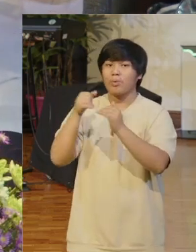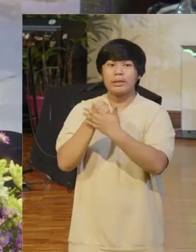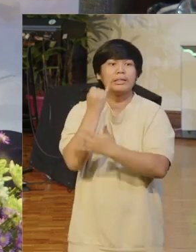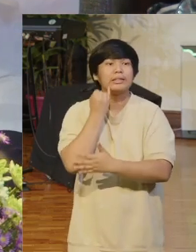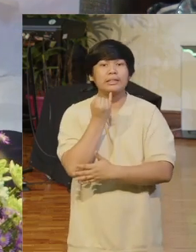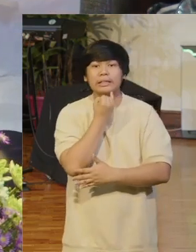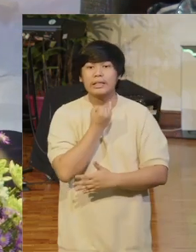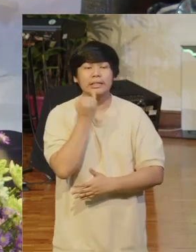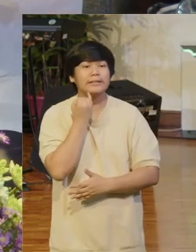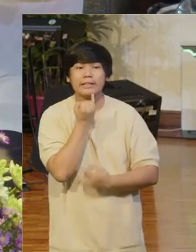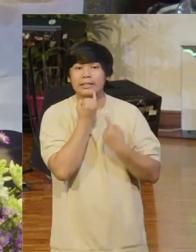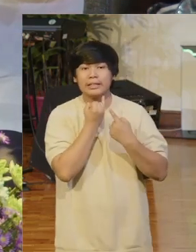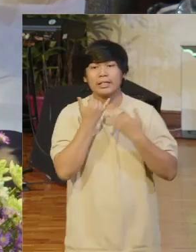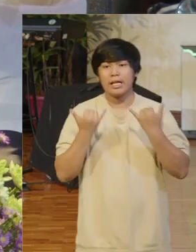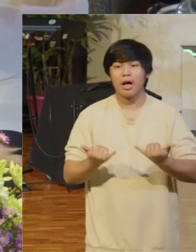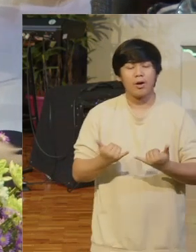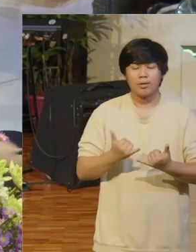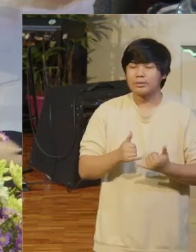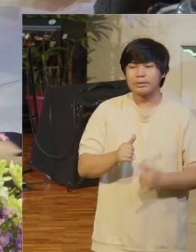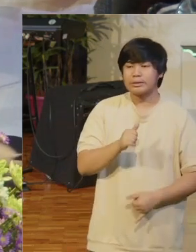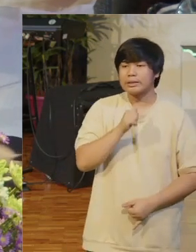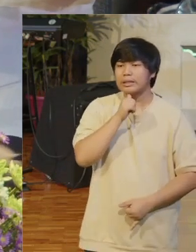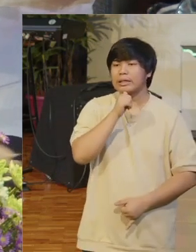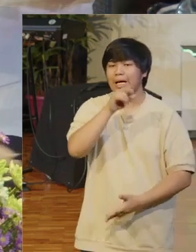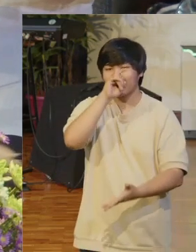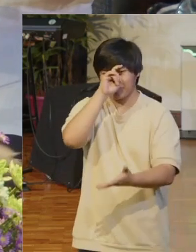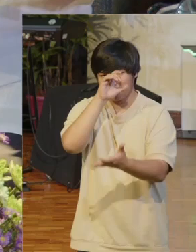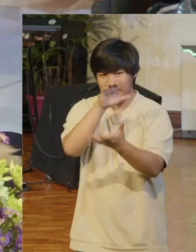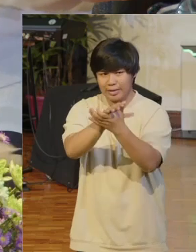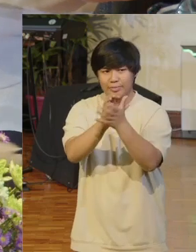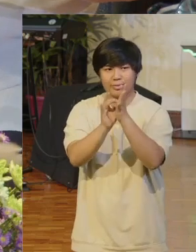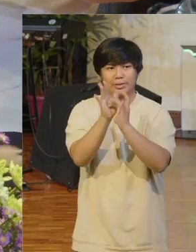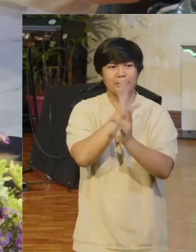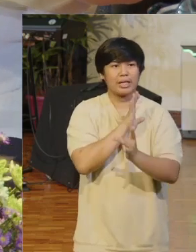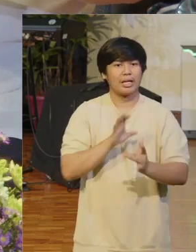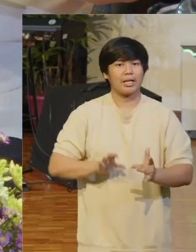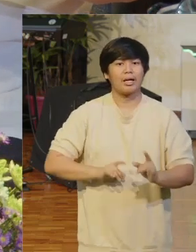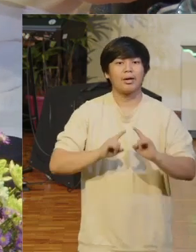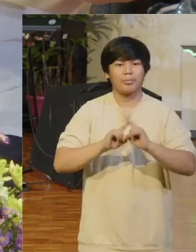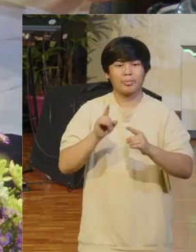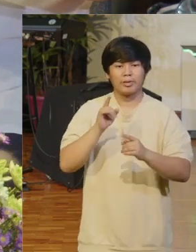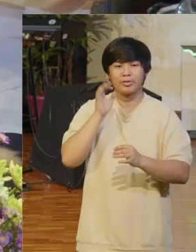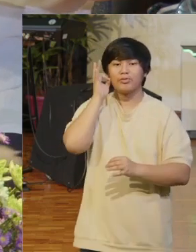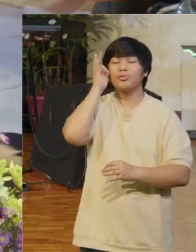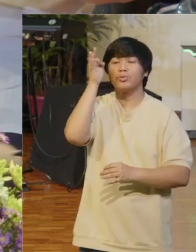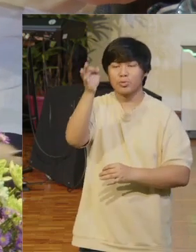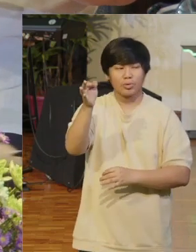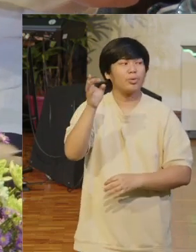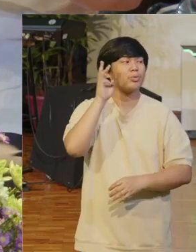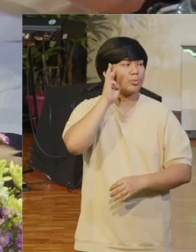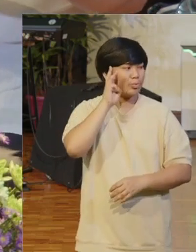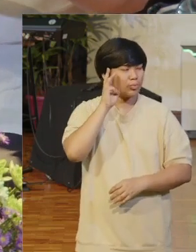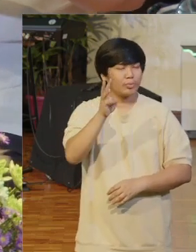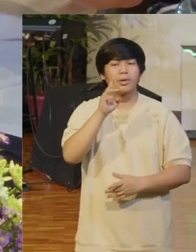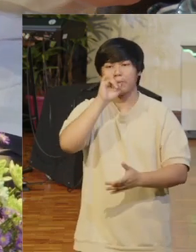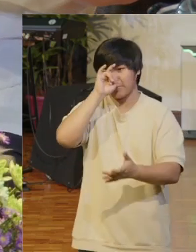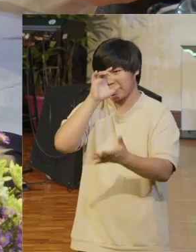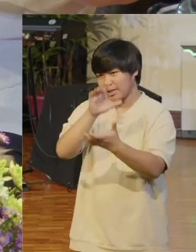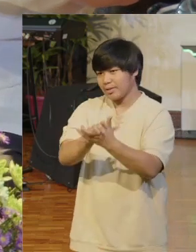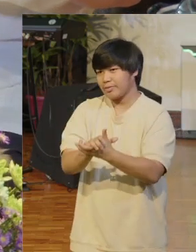ngayon hindi po sila naniniwala kay Kristo Jesus. Ngunit merong isang araw na sila ay maniniwala. Alam nyo kung